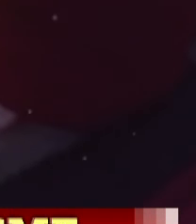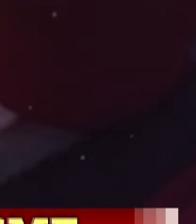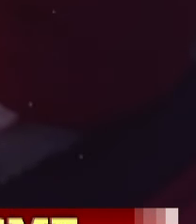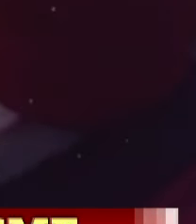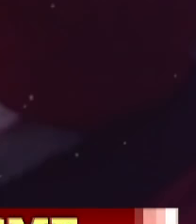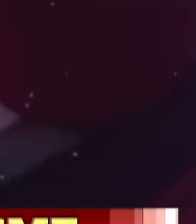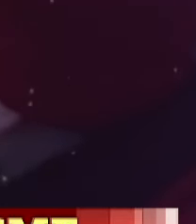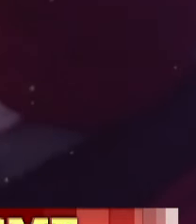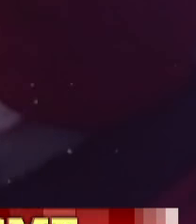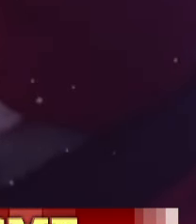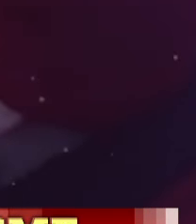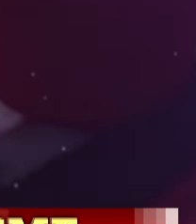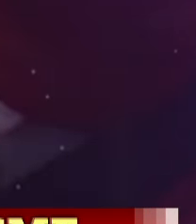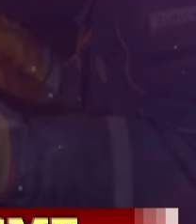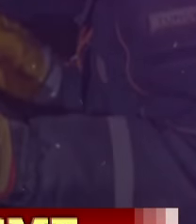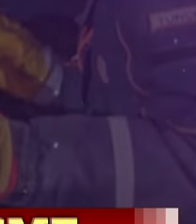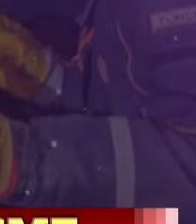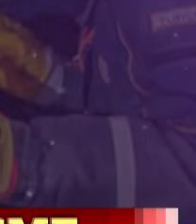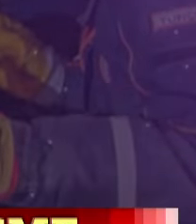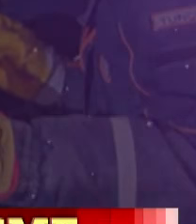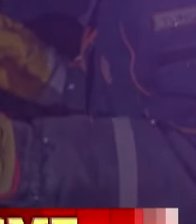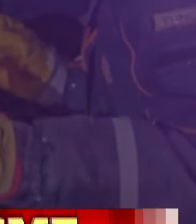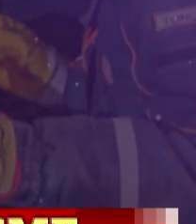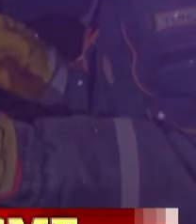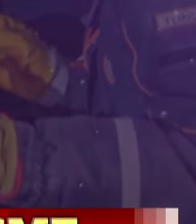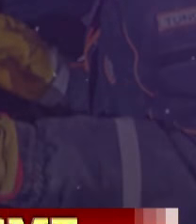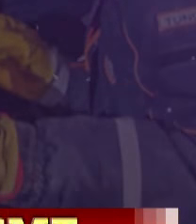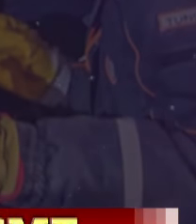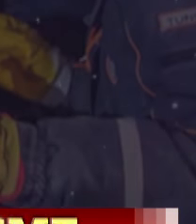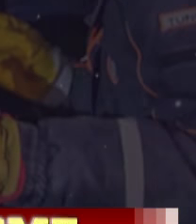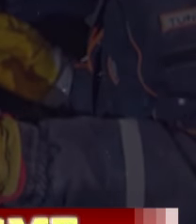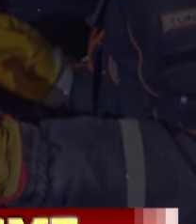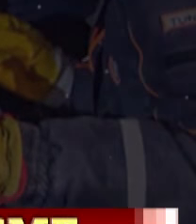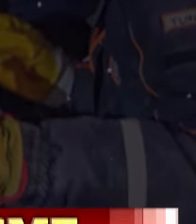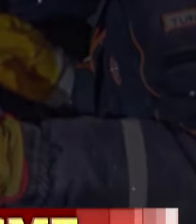dallarına ayaz vurunca oyunun